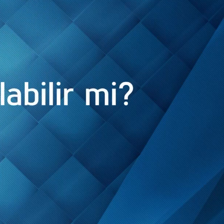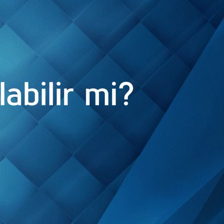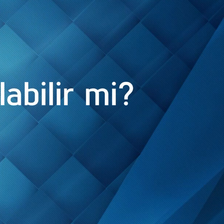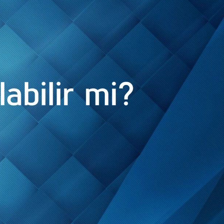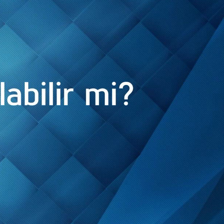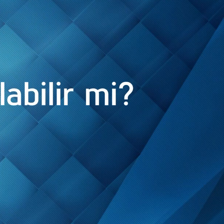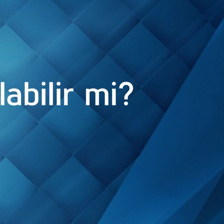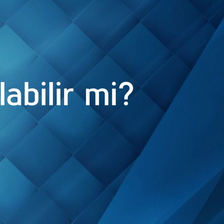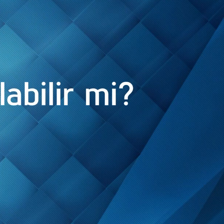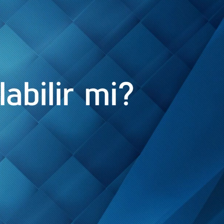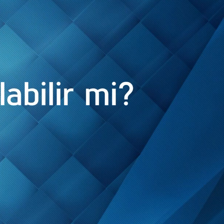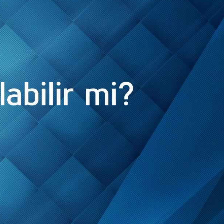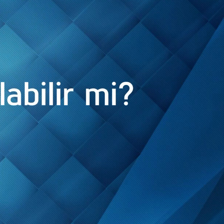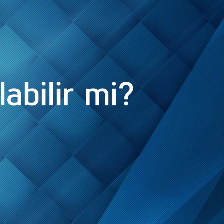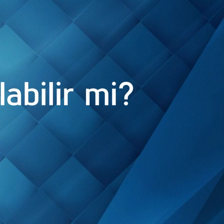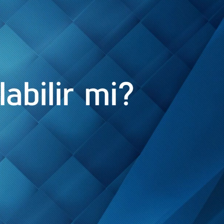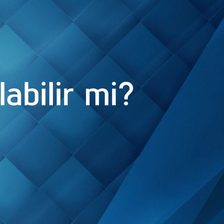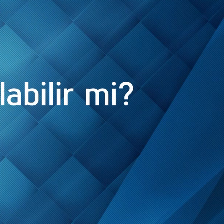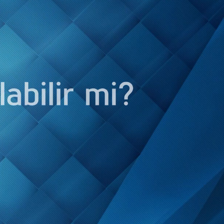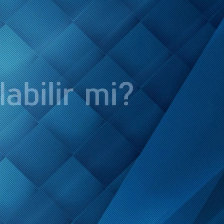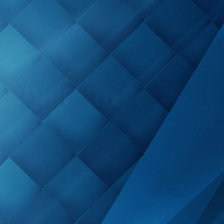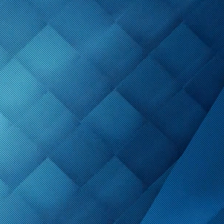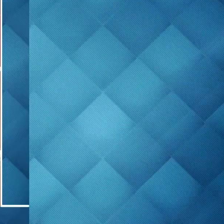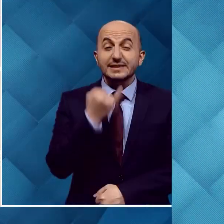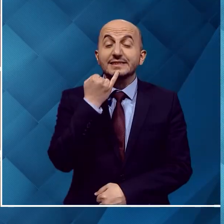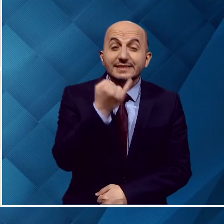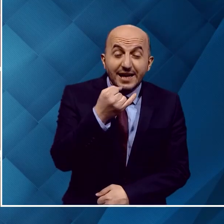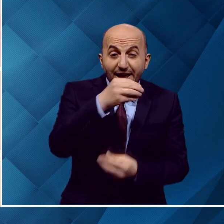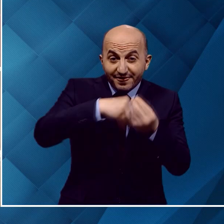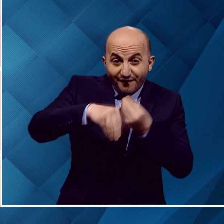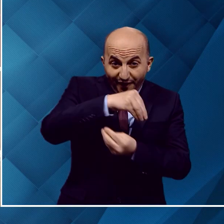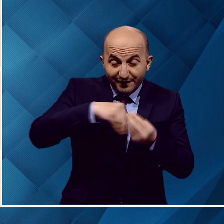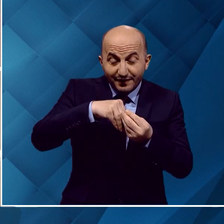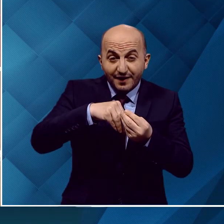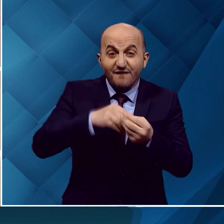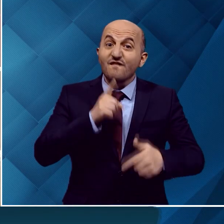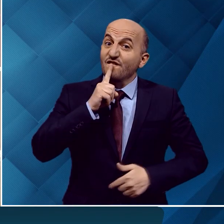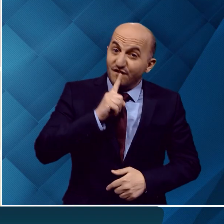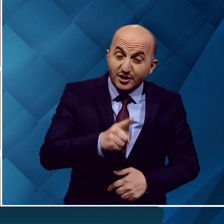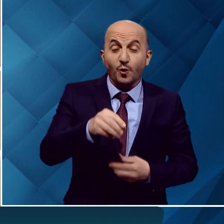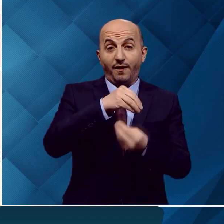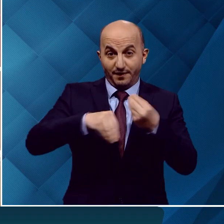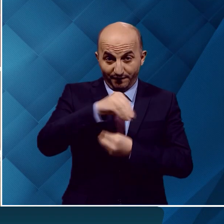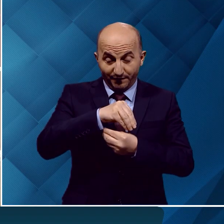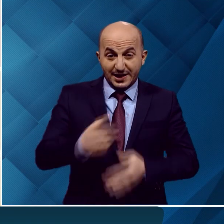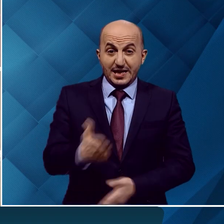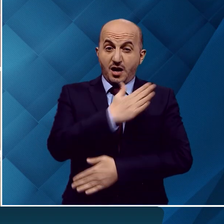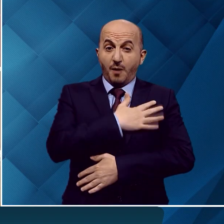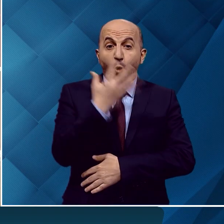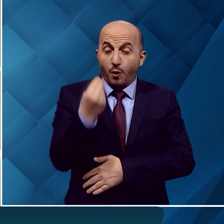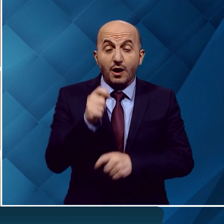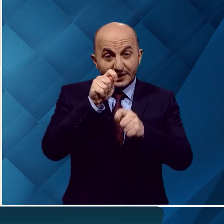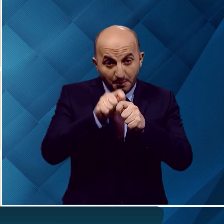Ziyaret tavafı ihramsız yapılabilir mi? Ziyaret tavafı yani farz olan tavaf